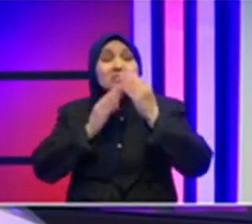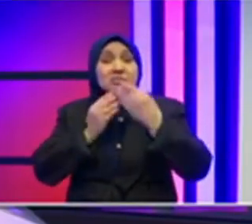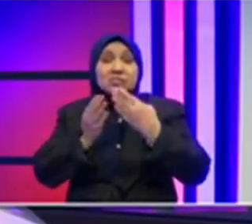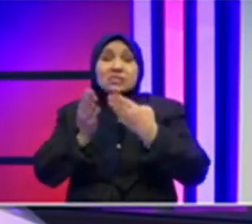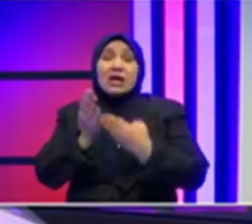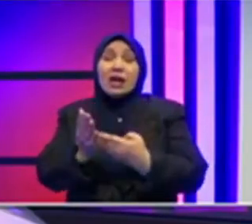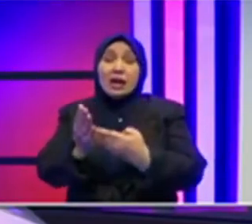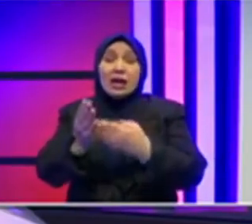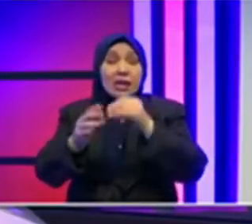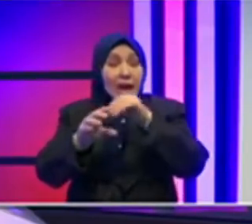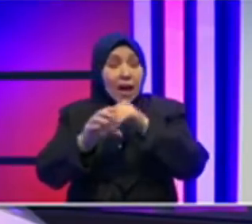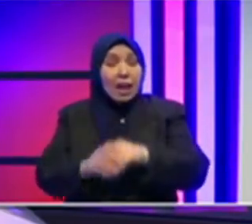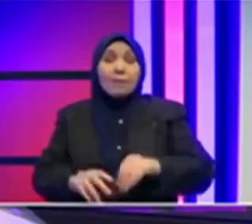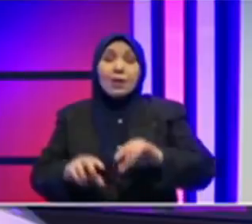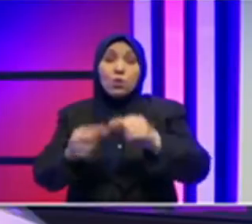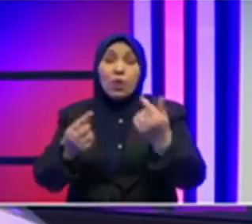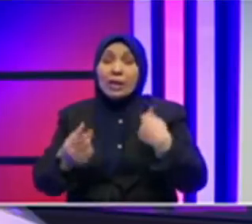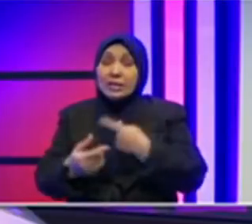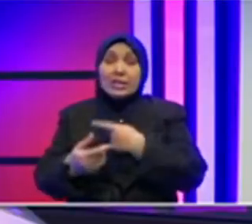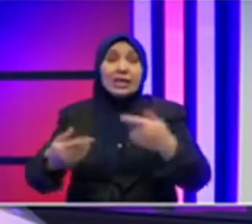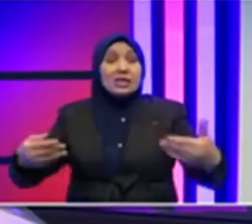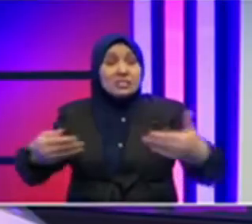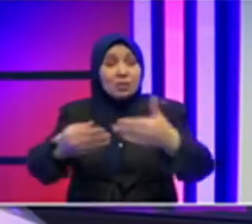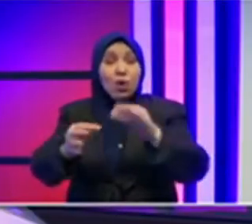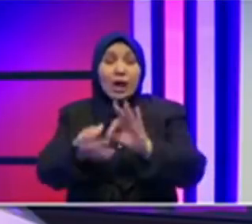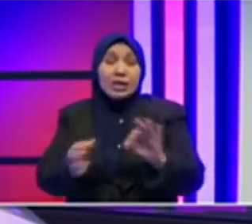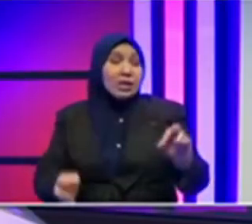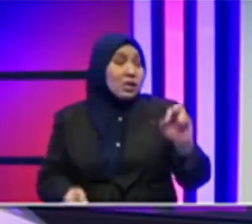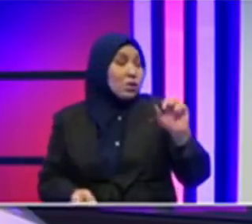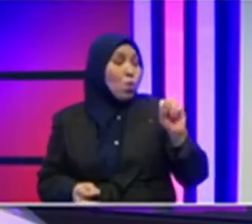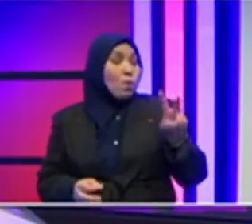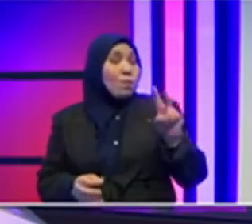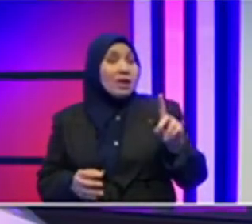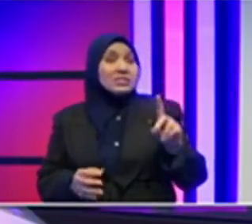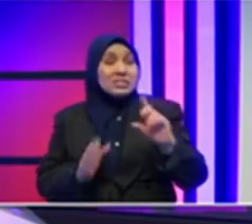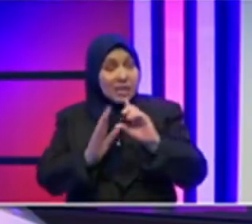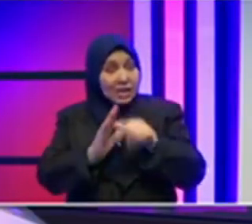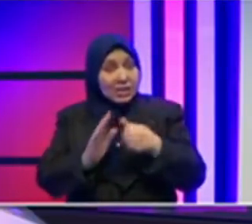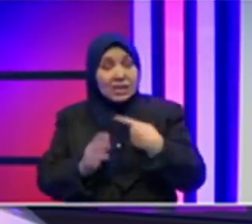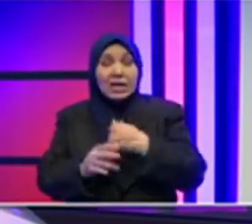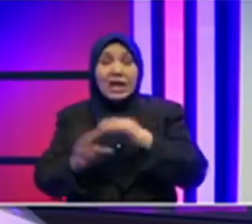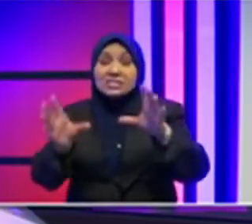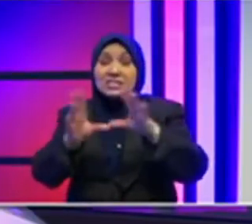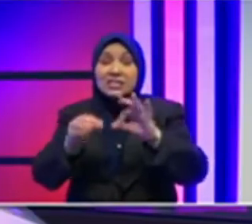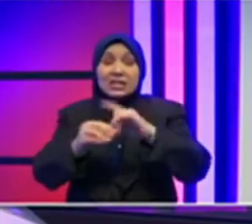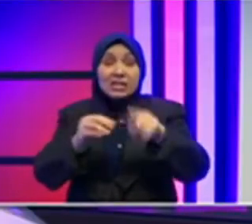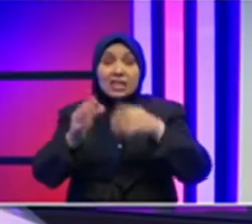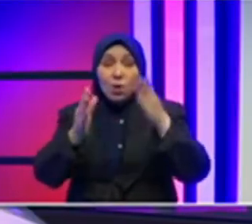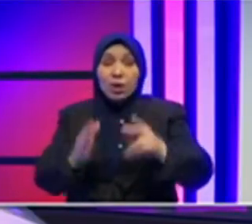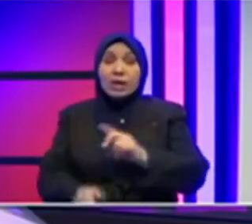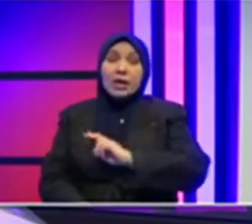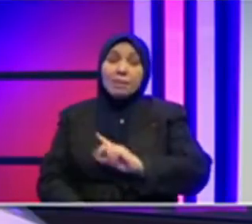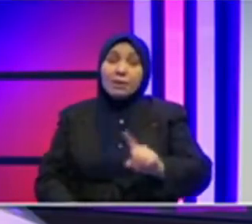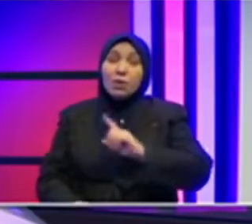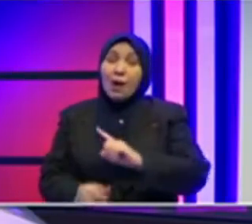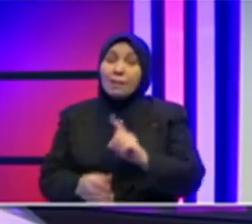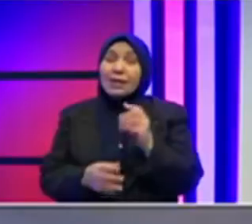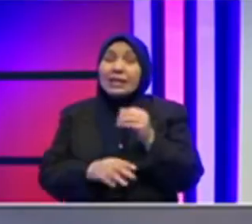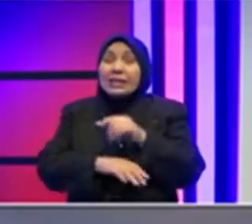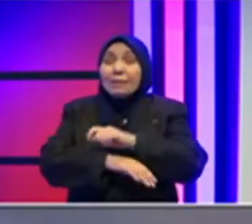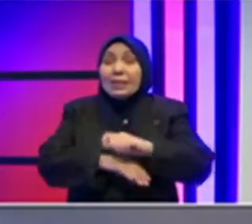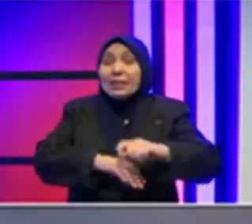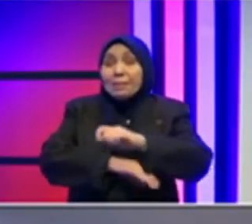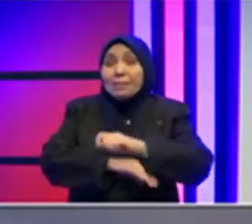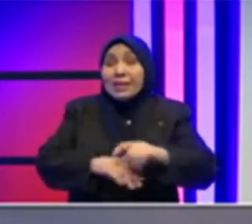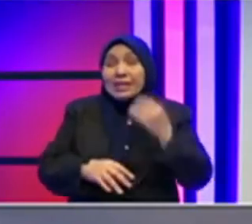kita ingin menyambung ya pada ayat yang ke-12 sebentar nanti Ustaznya, tapi cerita tentang orang yang beragama CP-CP ini, sifatnya